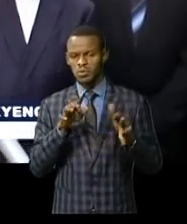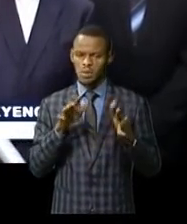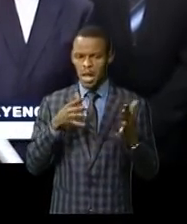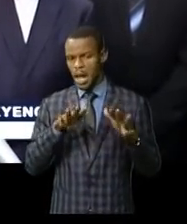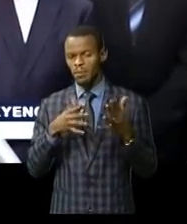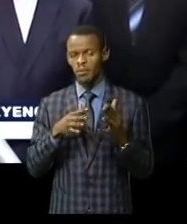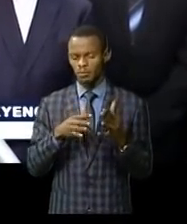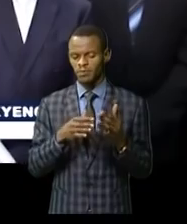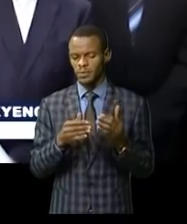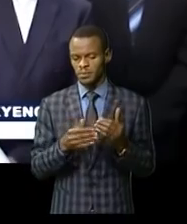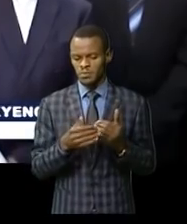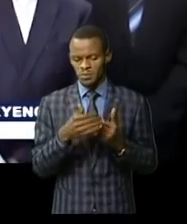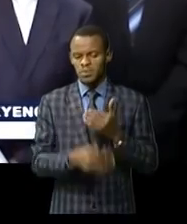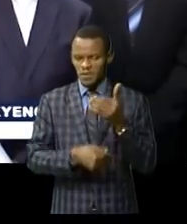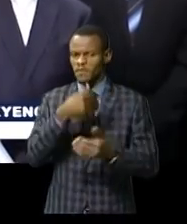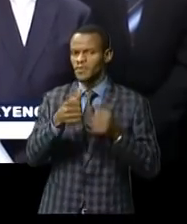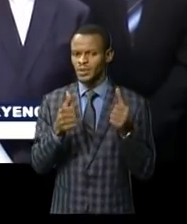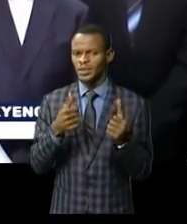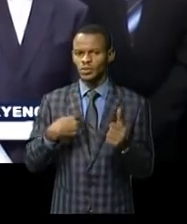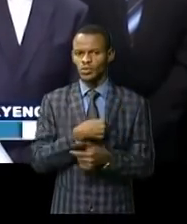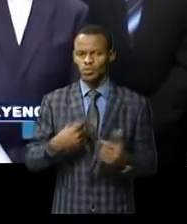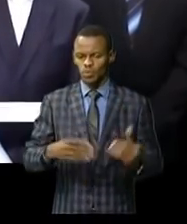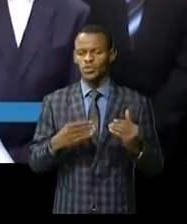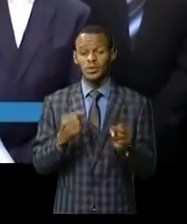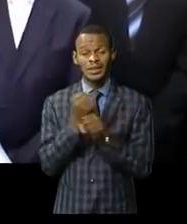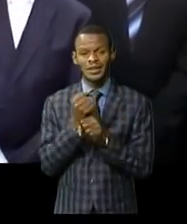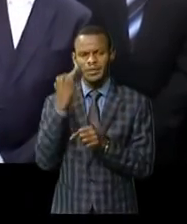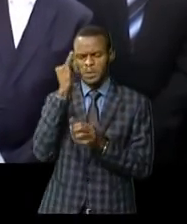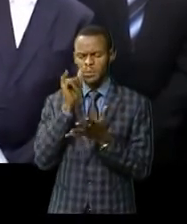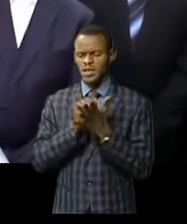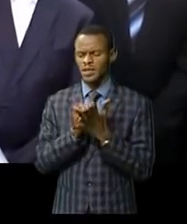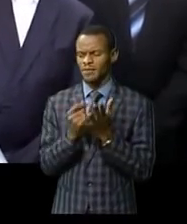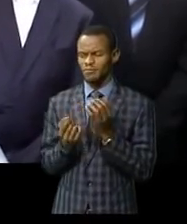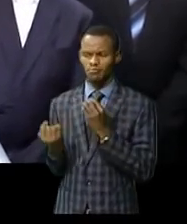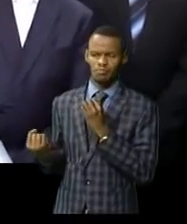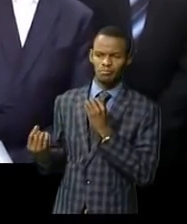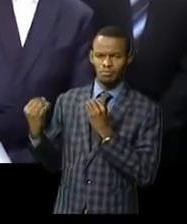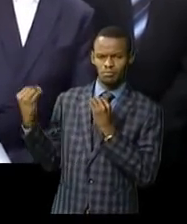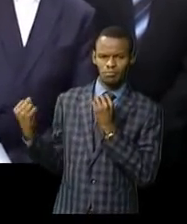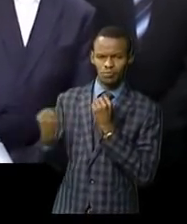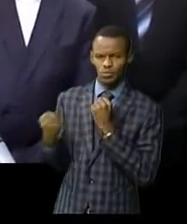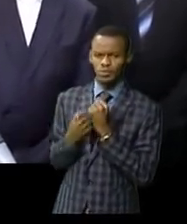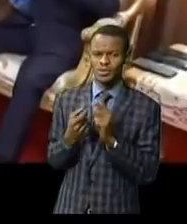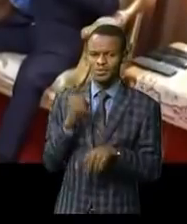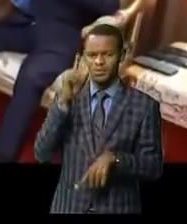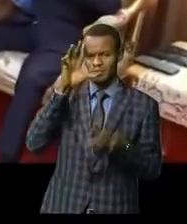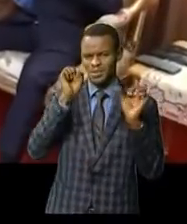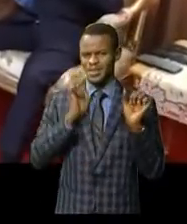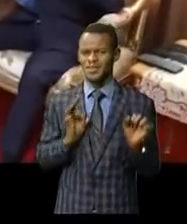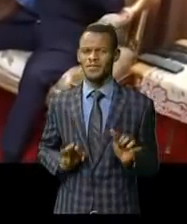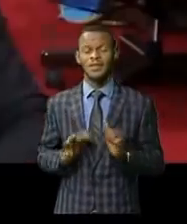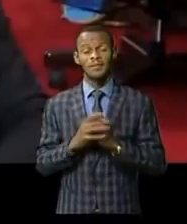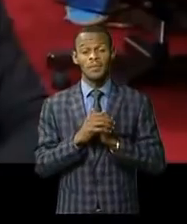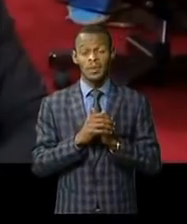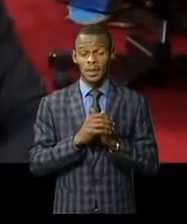lancée et nous allons continuer à travailler dans ce sens, sous l'impulsion bien sûr de son Excellence Monsieur le Président de la République. Merci. Le chef de